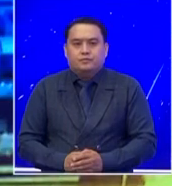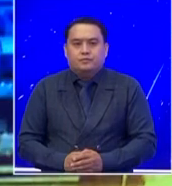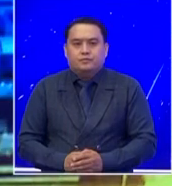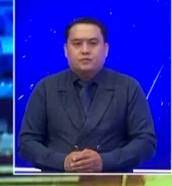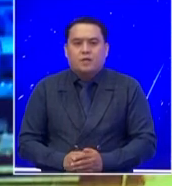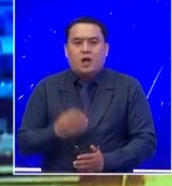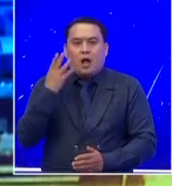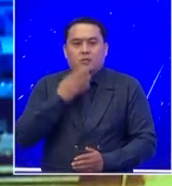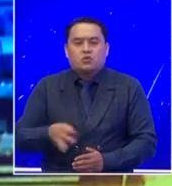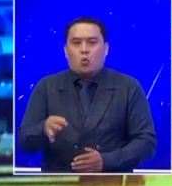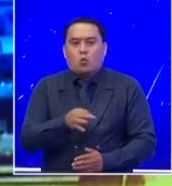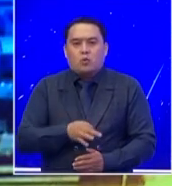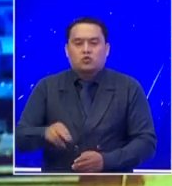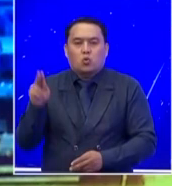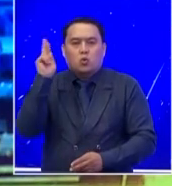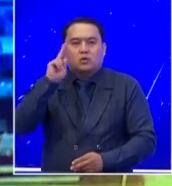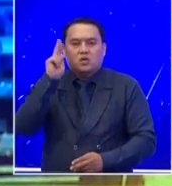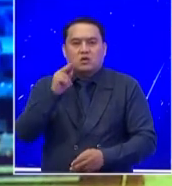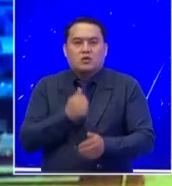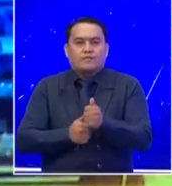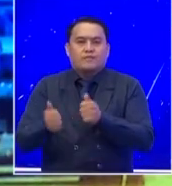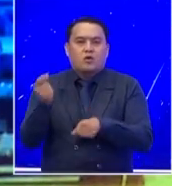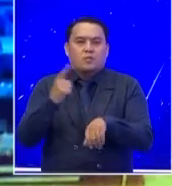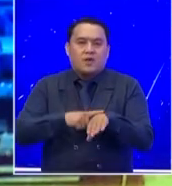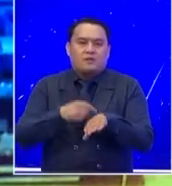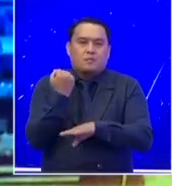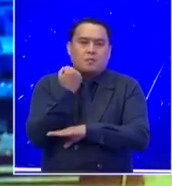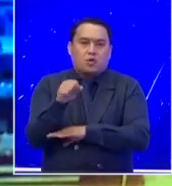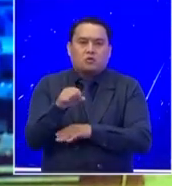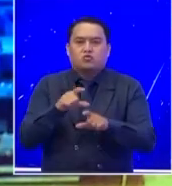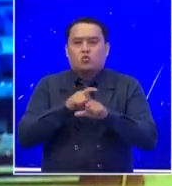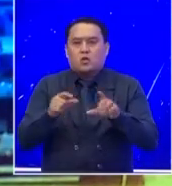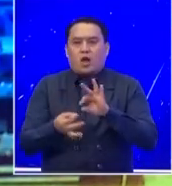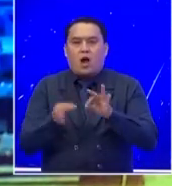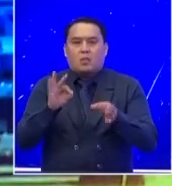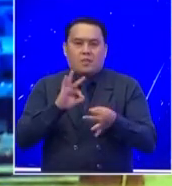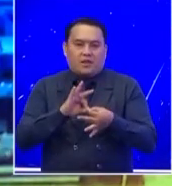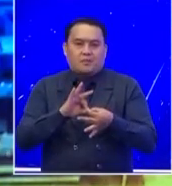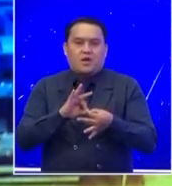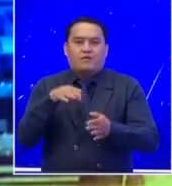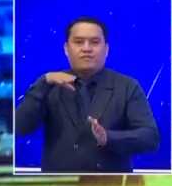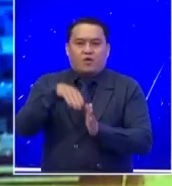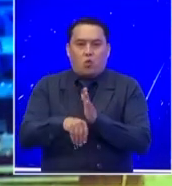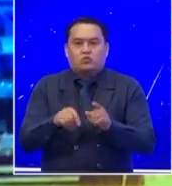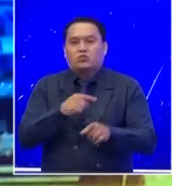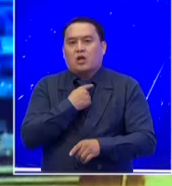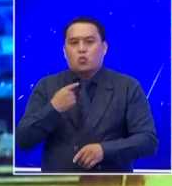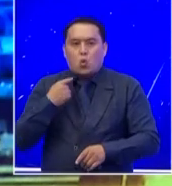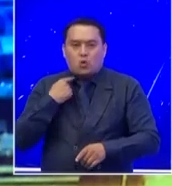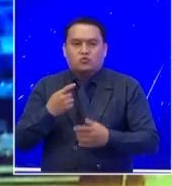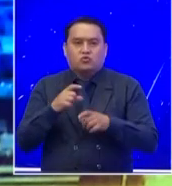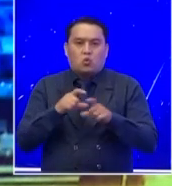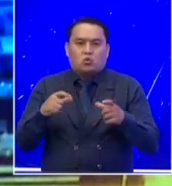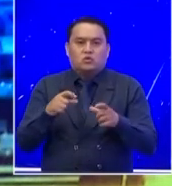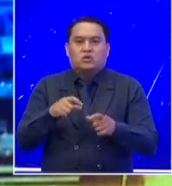Учащиеся Алматинской области занимают ведущие места в рейтинге по числу победителей школьных олимпиад. Свою лепту вносят и ученики Талдыкурганской средней